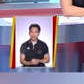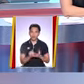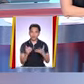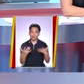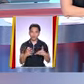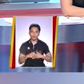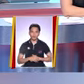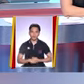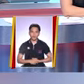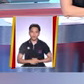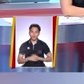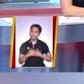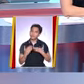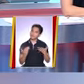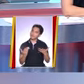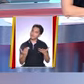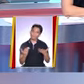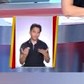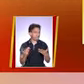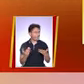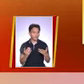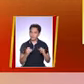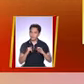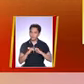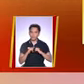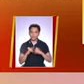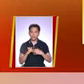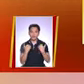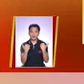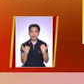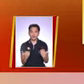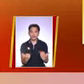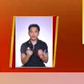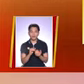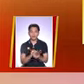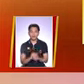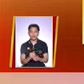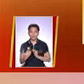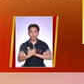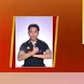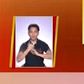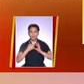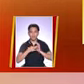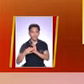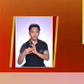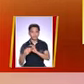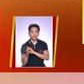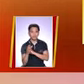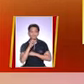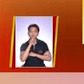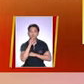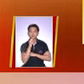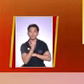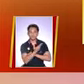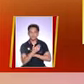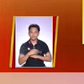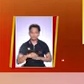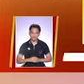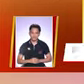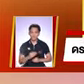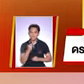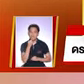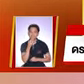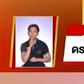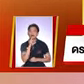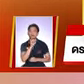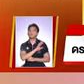เป็นดราม่าที่หลายคนบอกโอ้โหมันไปกันใหญ่แล้วหรือเปล่าทำไมการเมืองไปโยงกับปลาส้มเนี่ยอย่างเช่นข้อความนี้งด